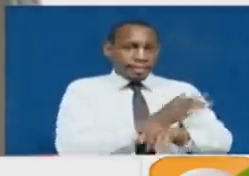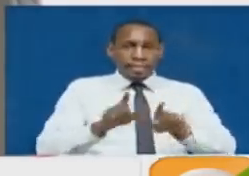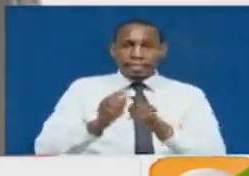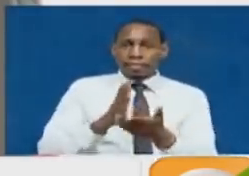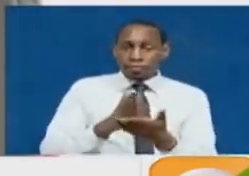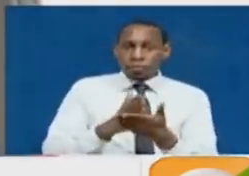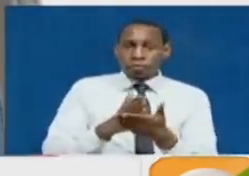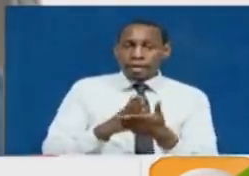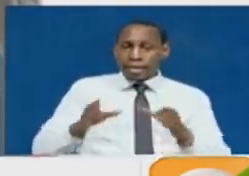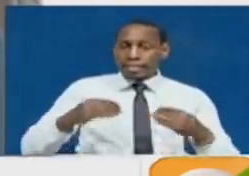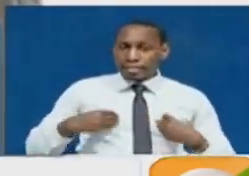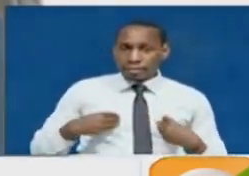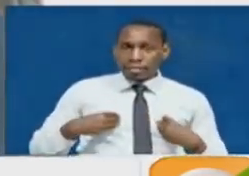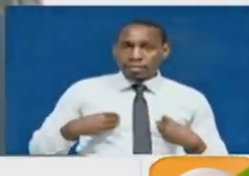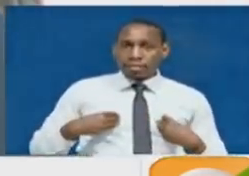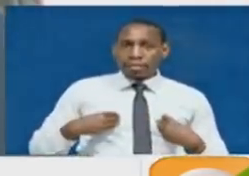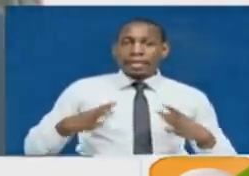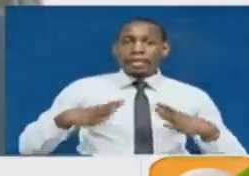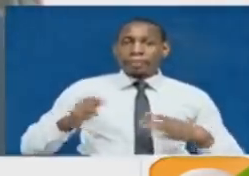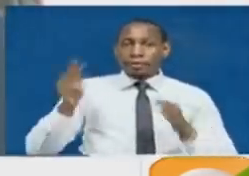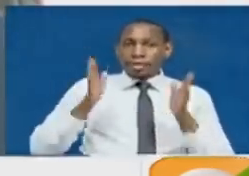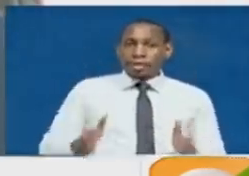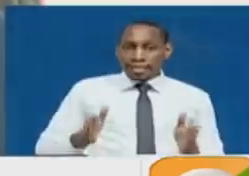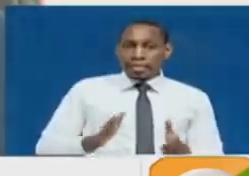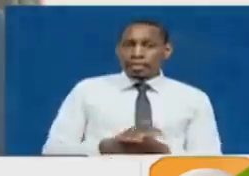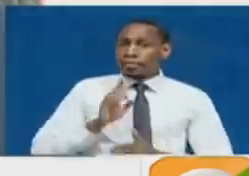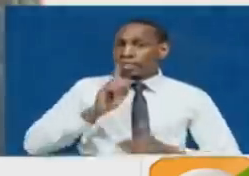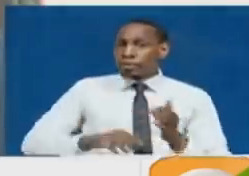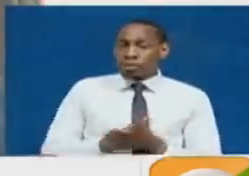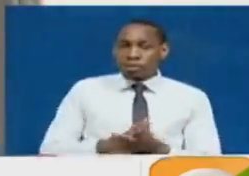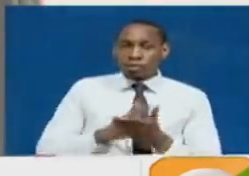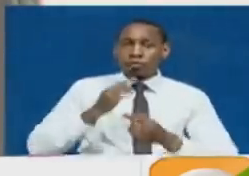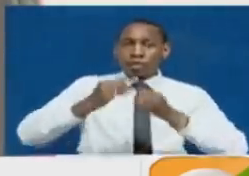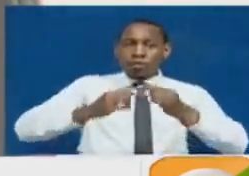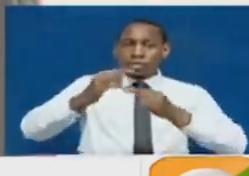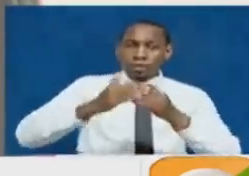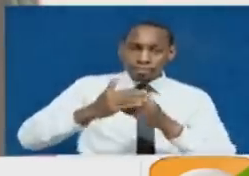wears it proudly. The proud Kenyan. You said, we are marching on